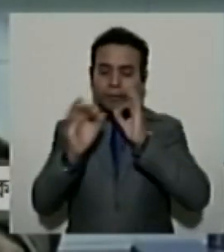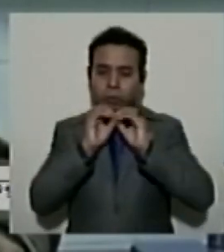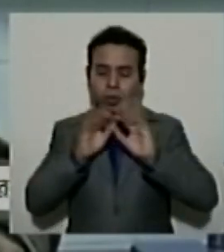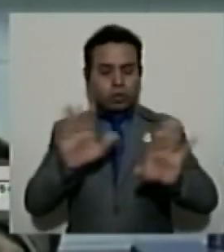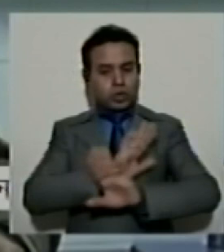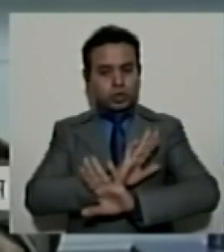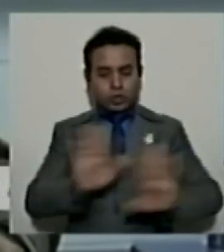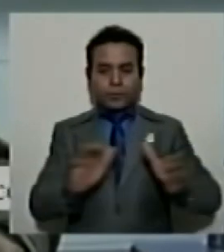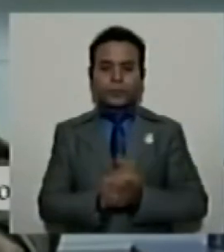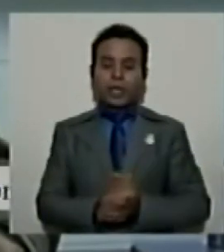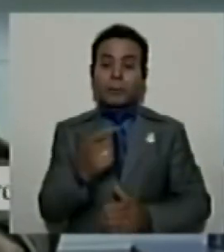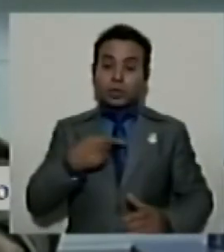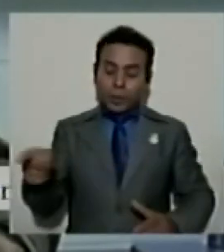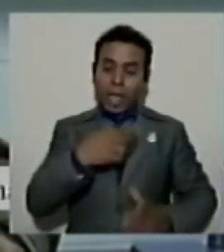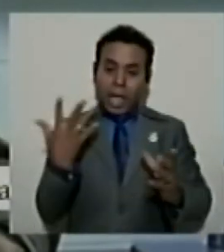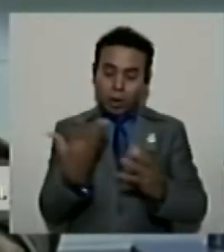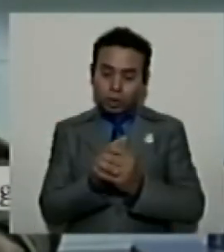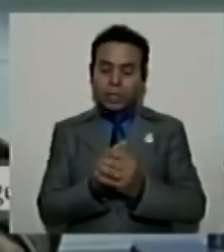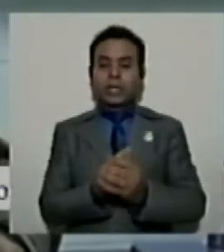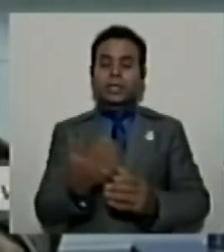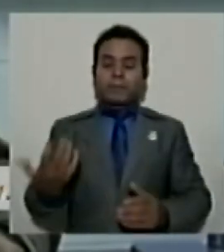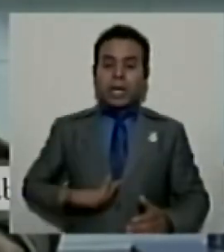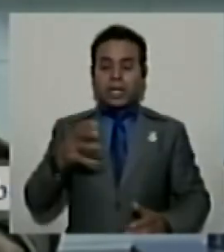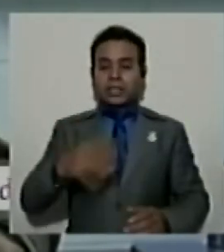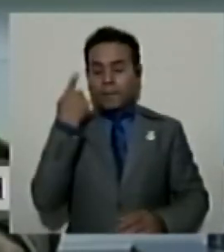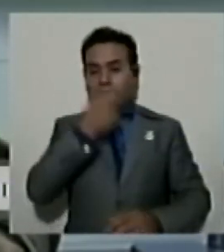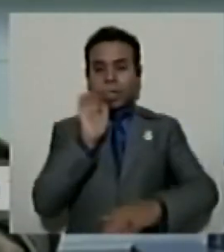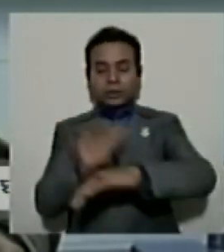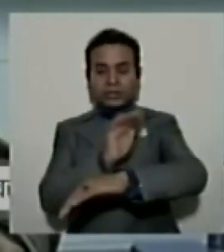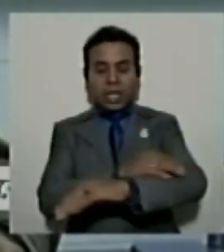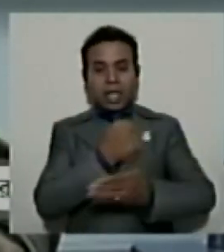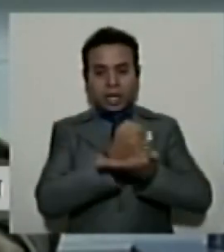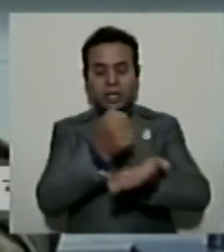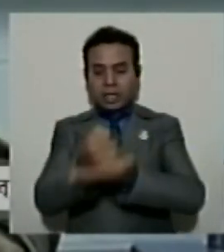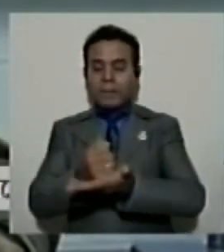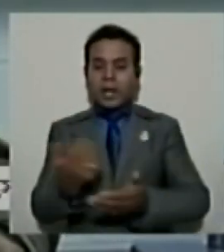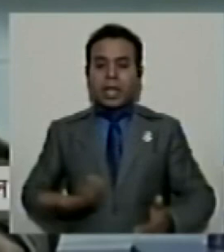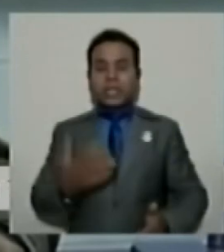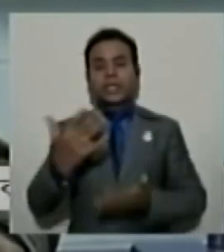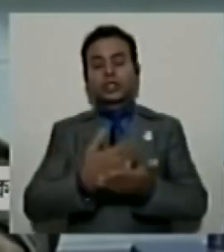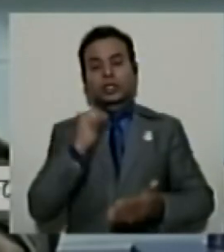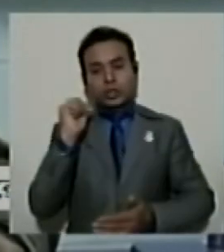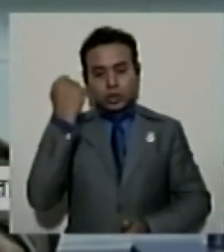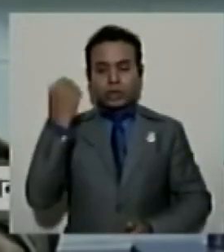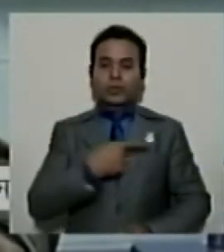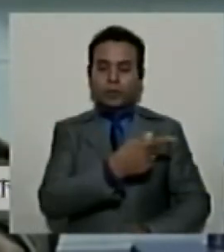আমরা সুরক্ষা করতে পারি। আমি এও আবার অনুরোধ জানাবো যে কোনো সামগ্রিক বিষয়ে যদি আপনাদের কোনো ধরনের